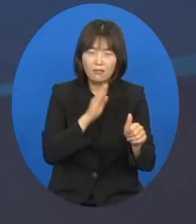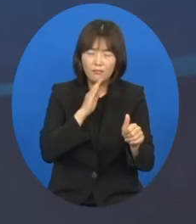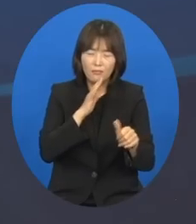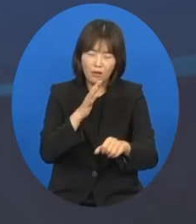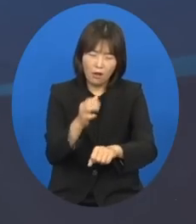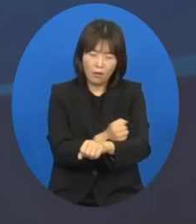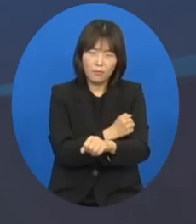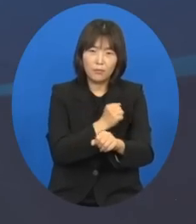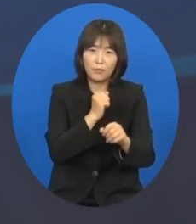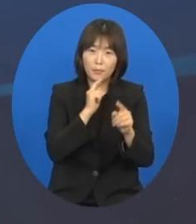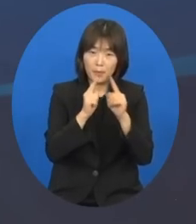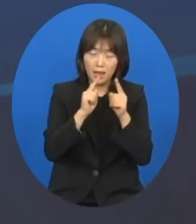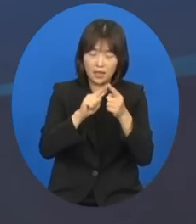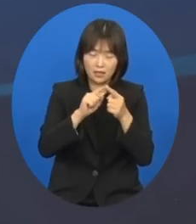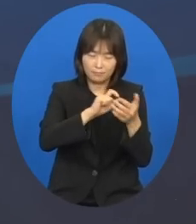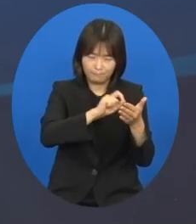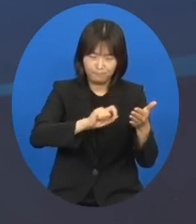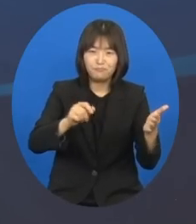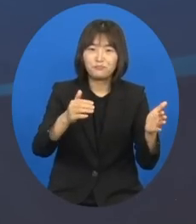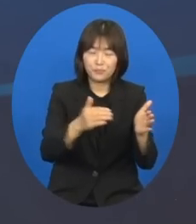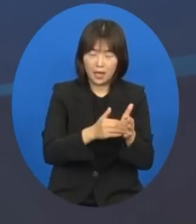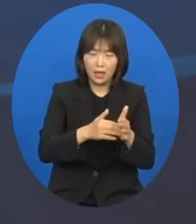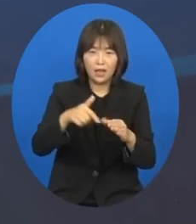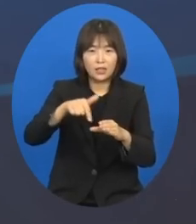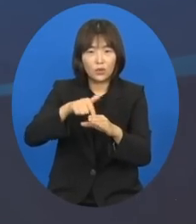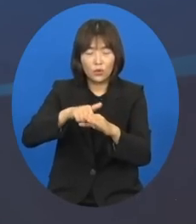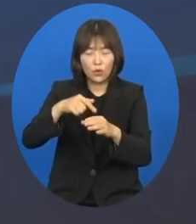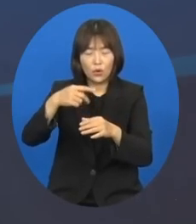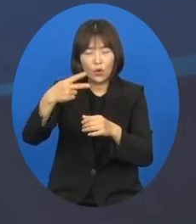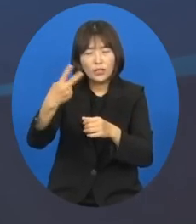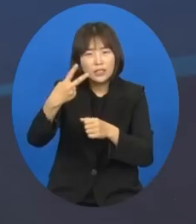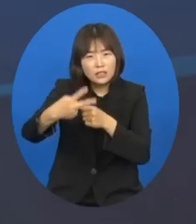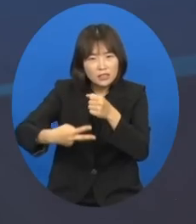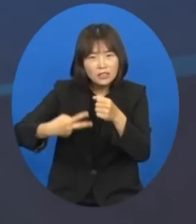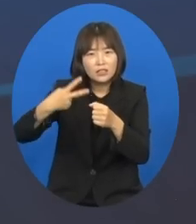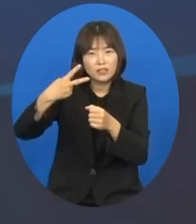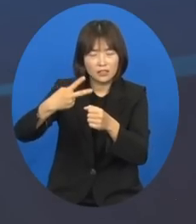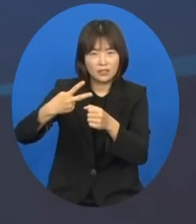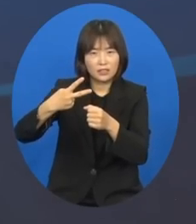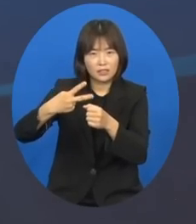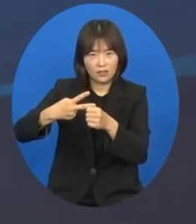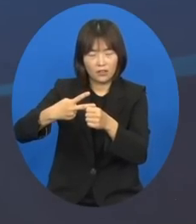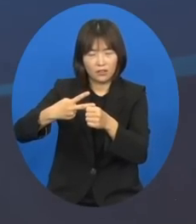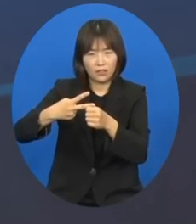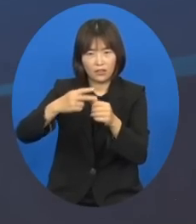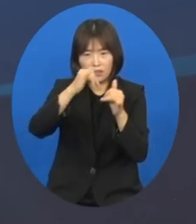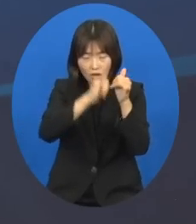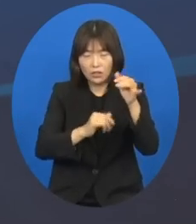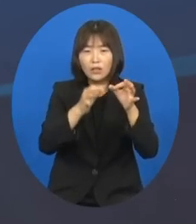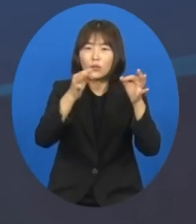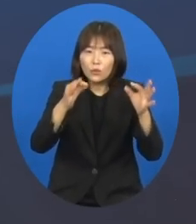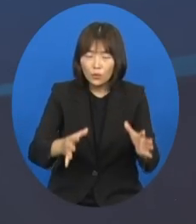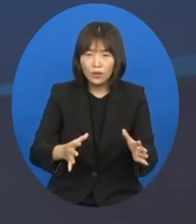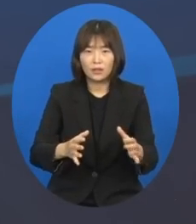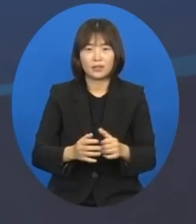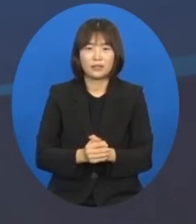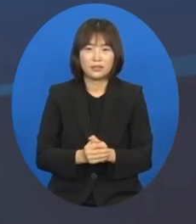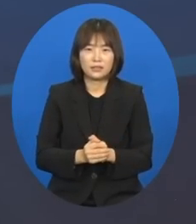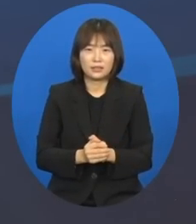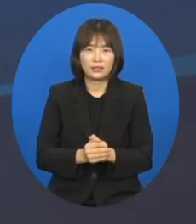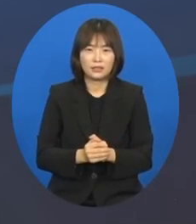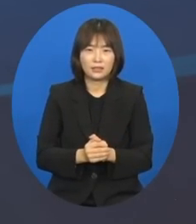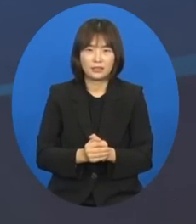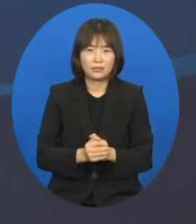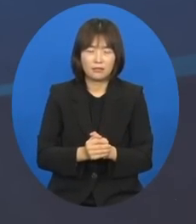써놓았습니다 기독교 2000년 역사 동안 유일하게 상하지 않고 남아